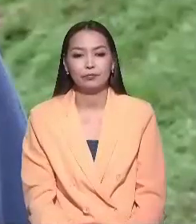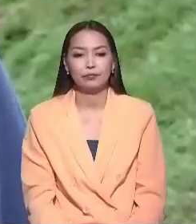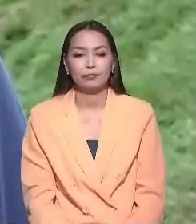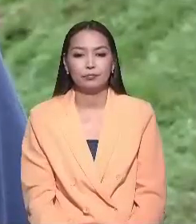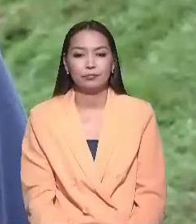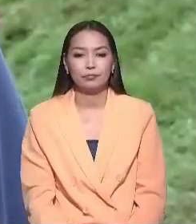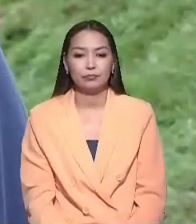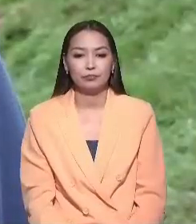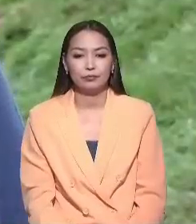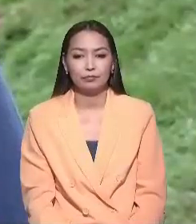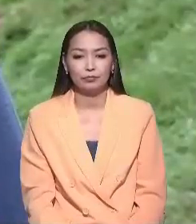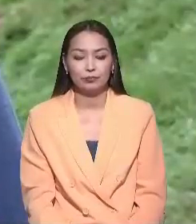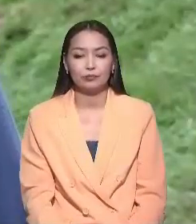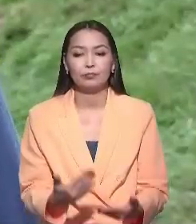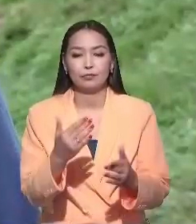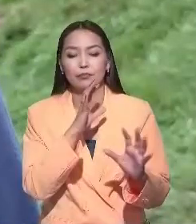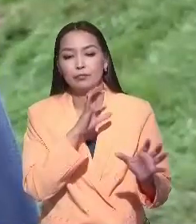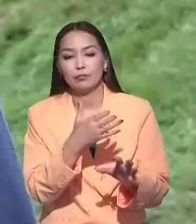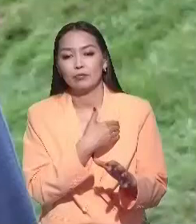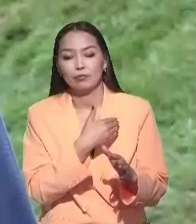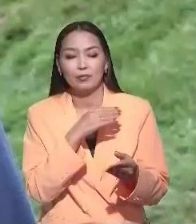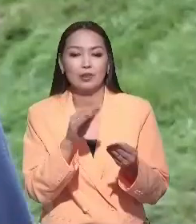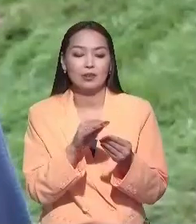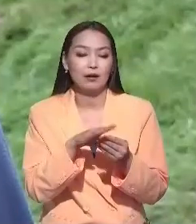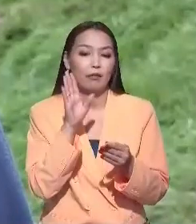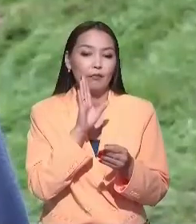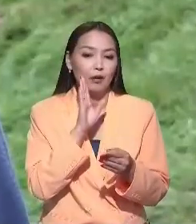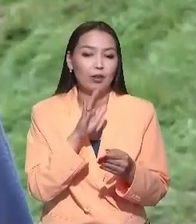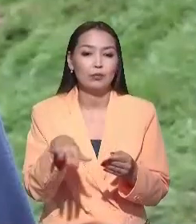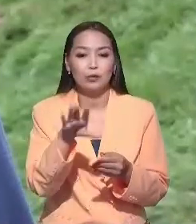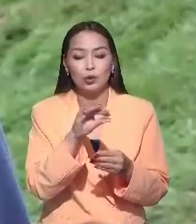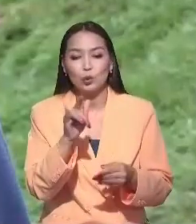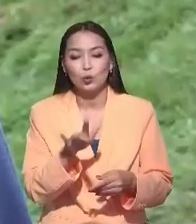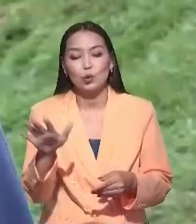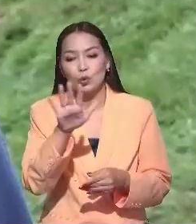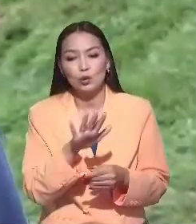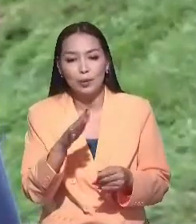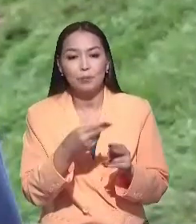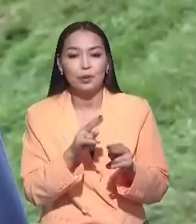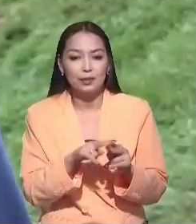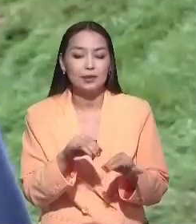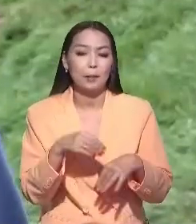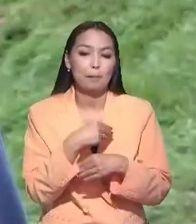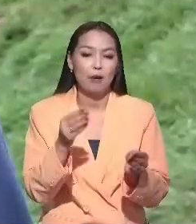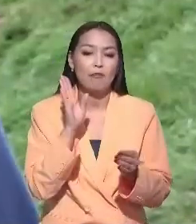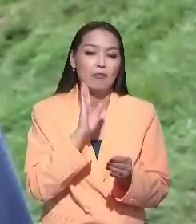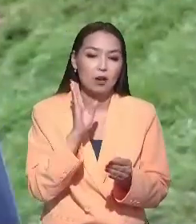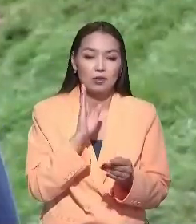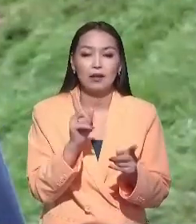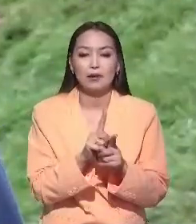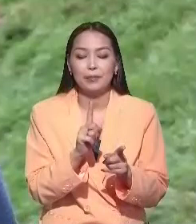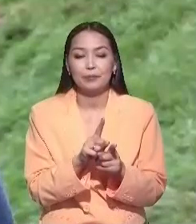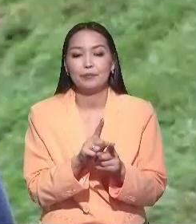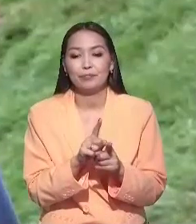Выполнение данных работ позволит обеспечить стабильное водоснабжение южной части Медеузского района путем подачи воды